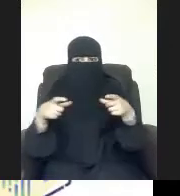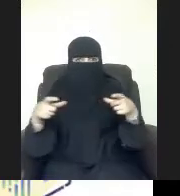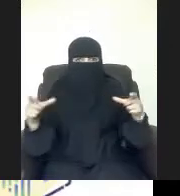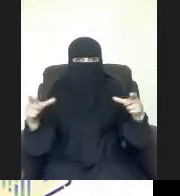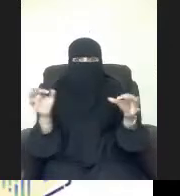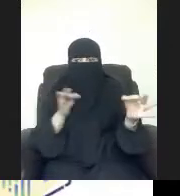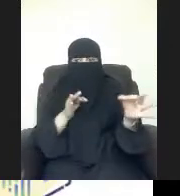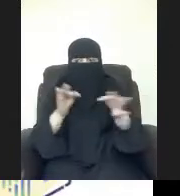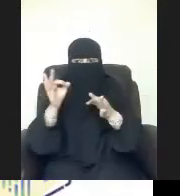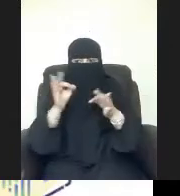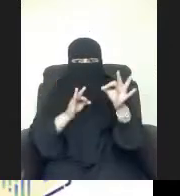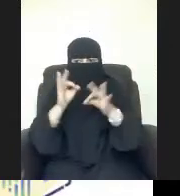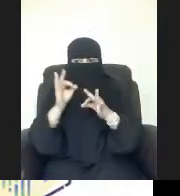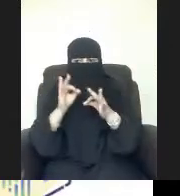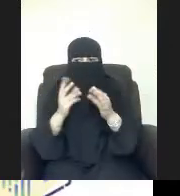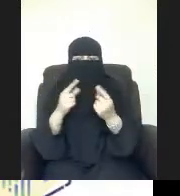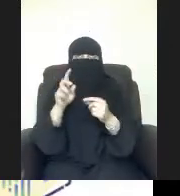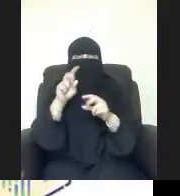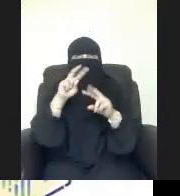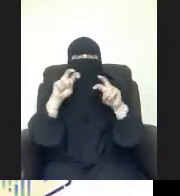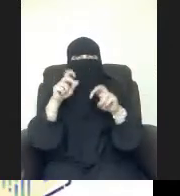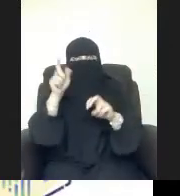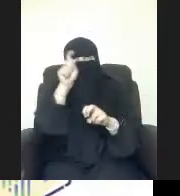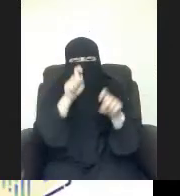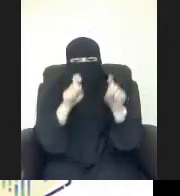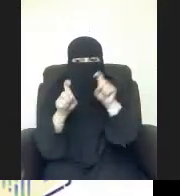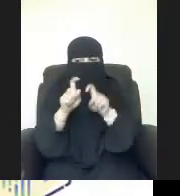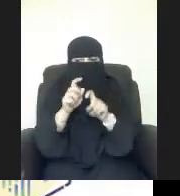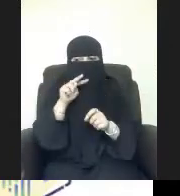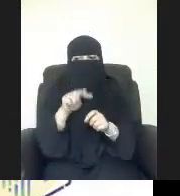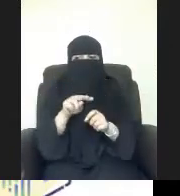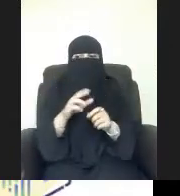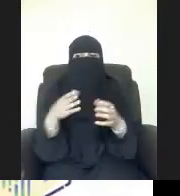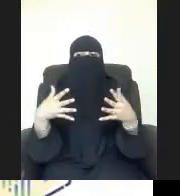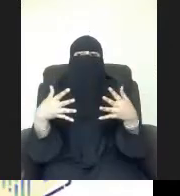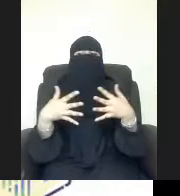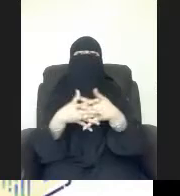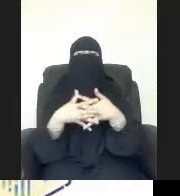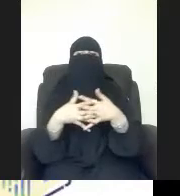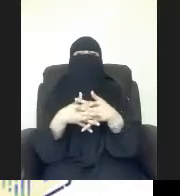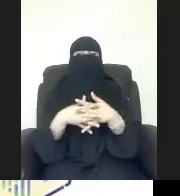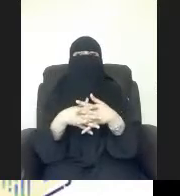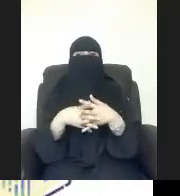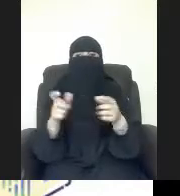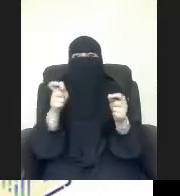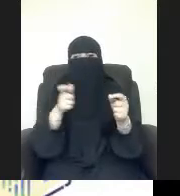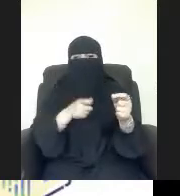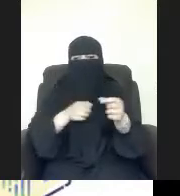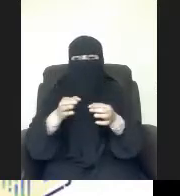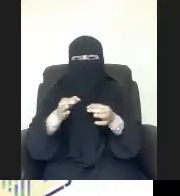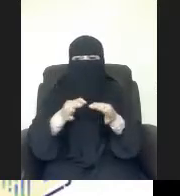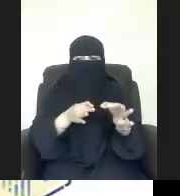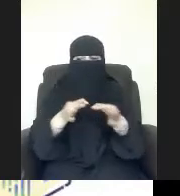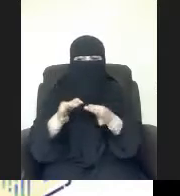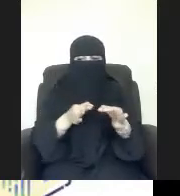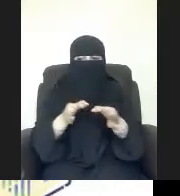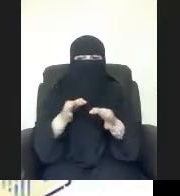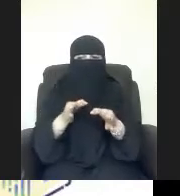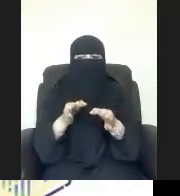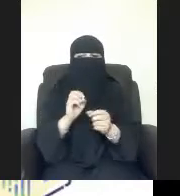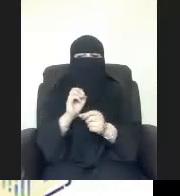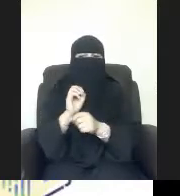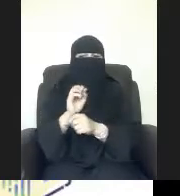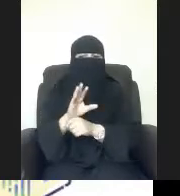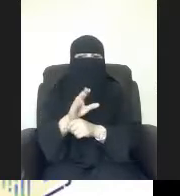أدمج بين الوجه لوجه والإنترنت، وهذا هي الميزة التي تميز التعلم المدمج. ومثل ما ذكرها الدكتور بدر قبل